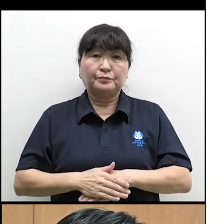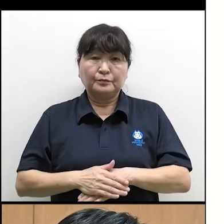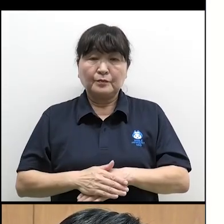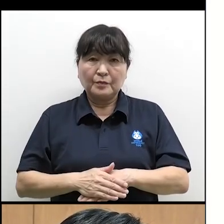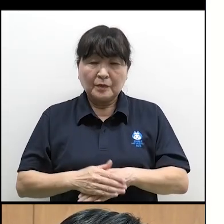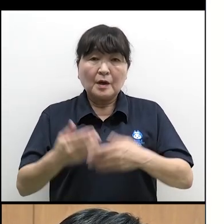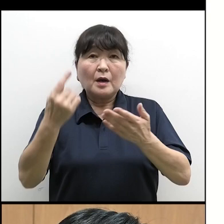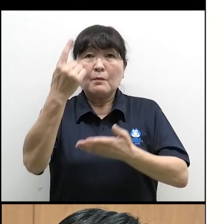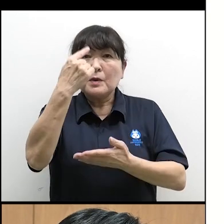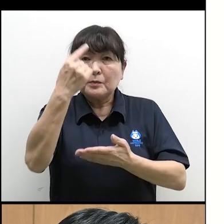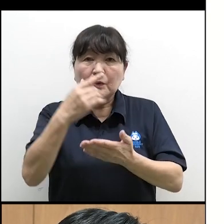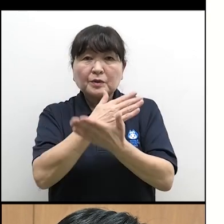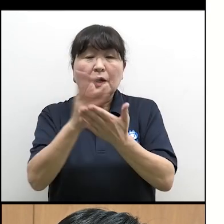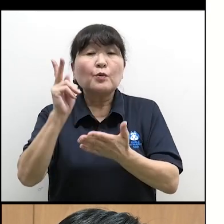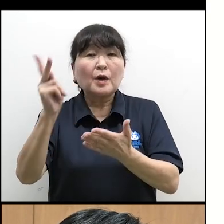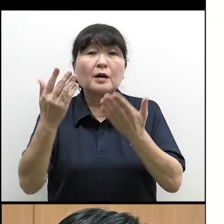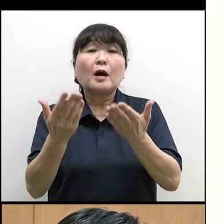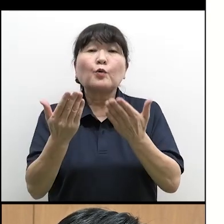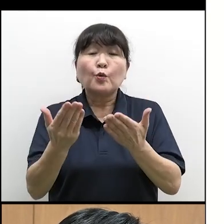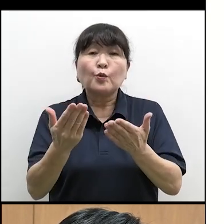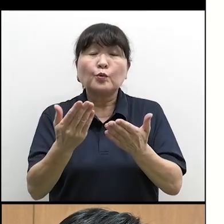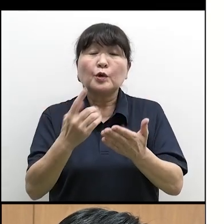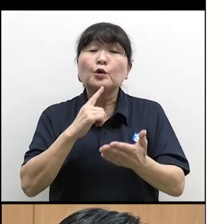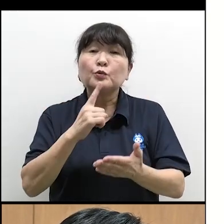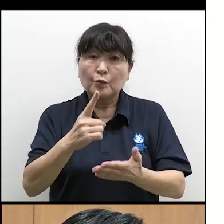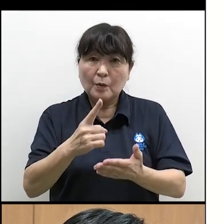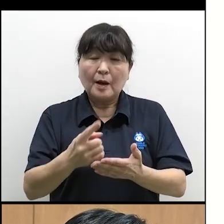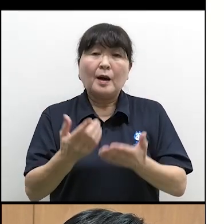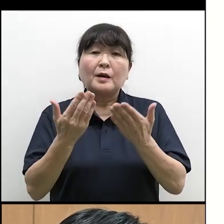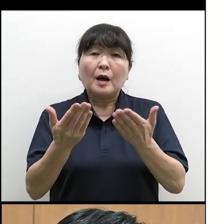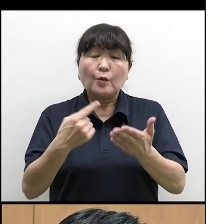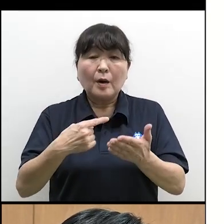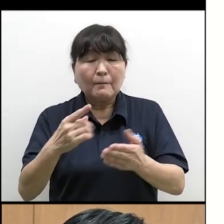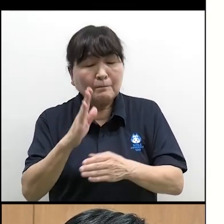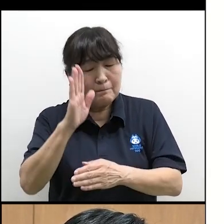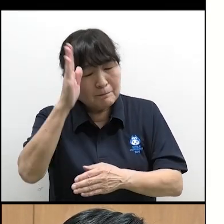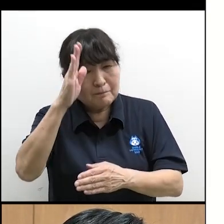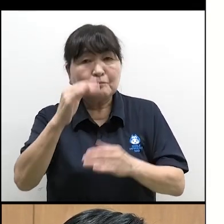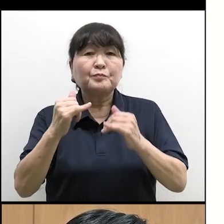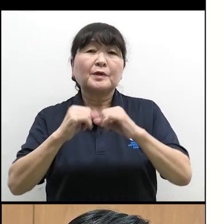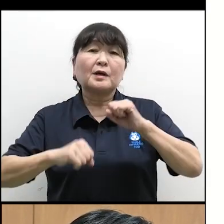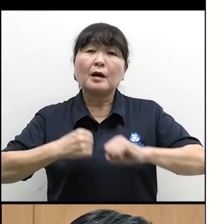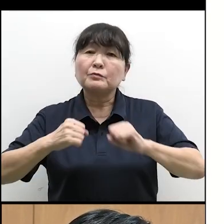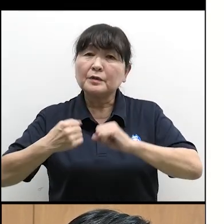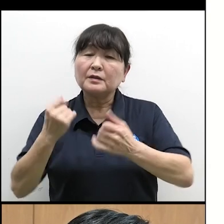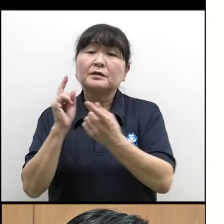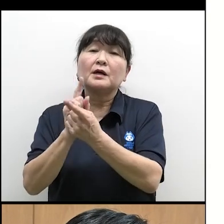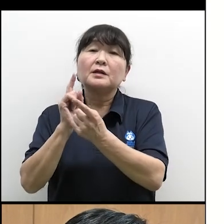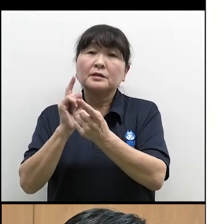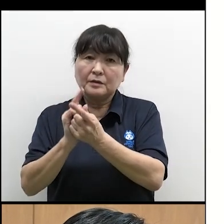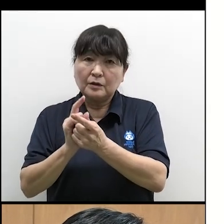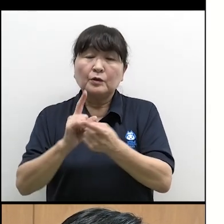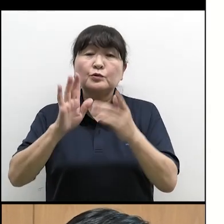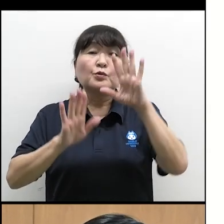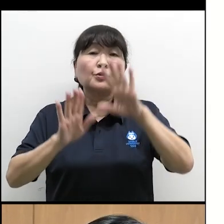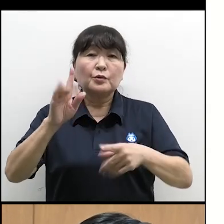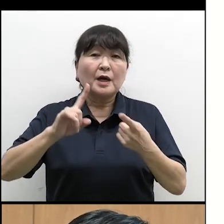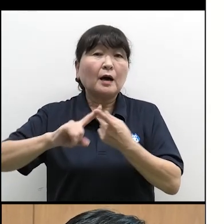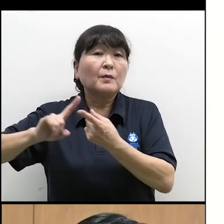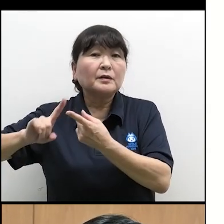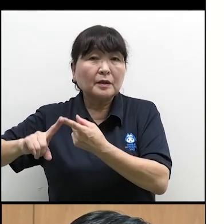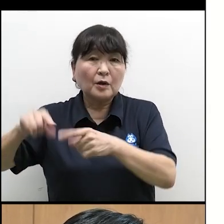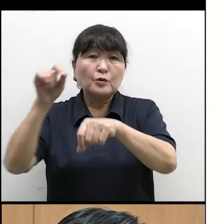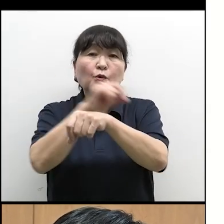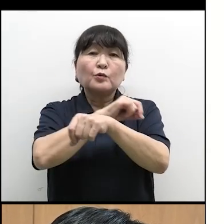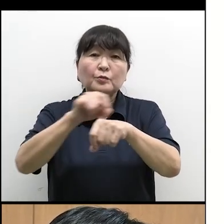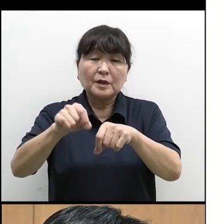とは、学校に行くことができなくなった生徒に対してその実態に配慮して特別に編成された教育課程に基